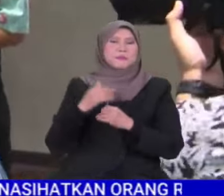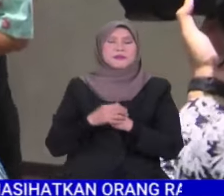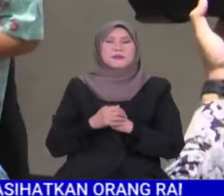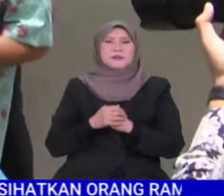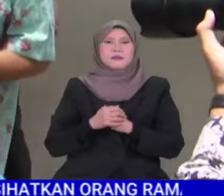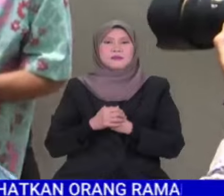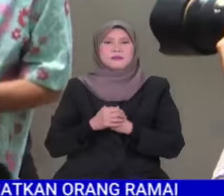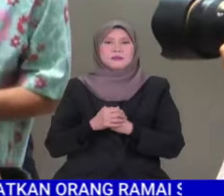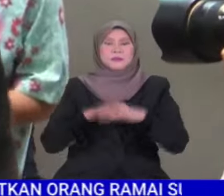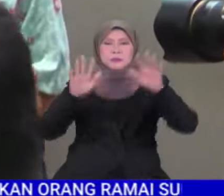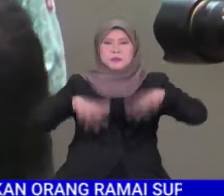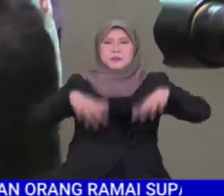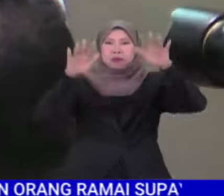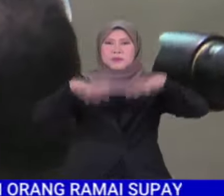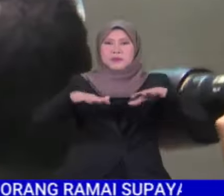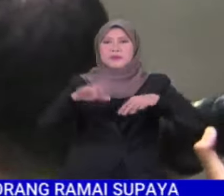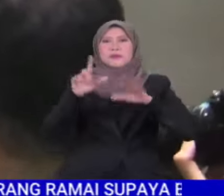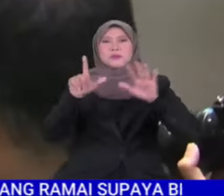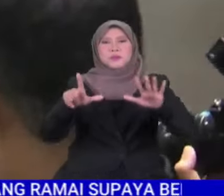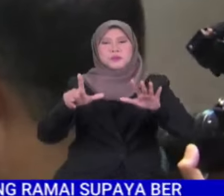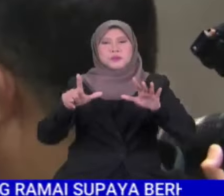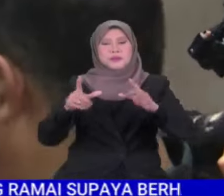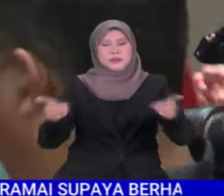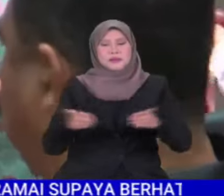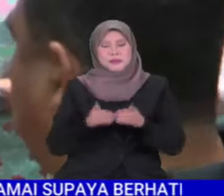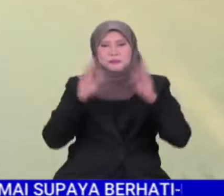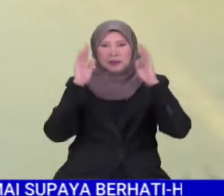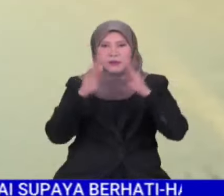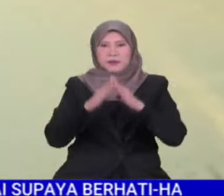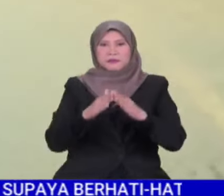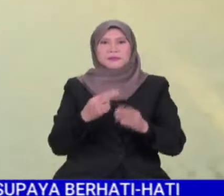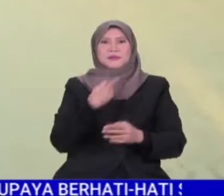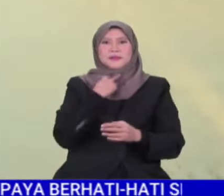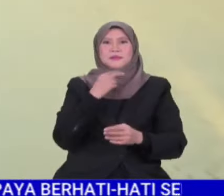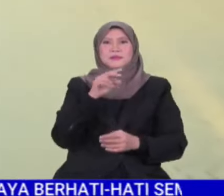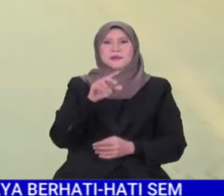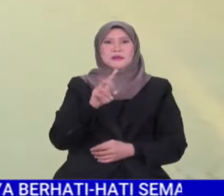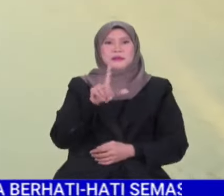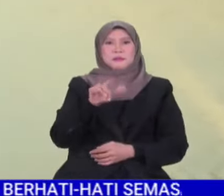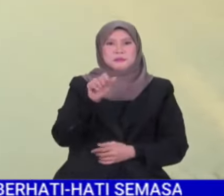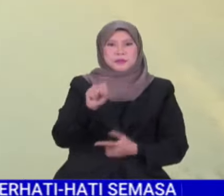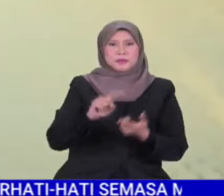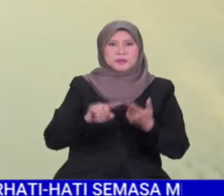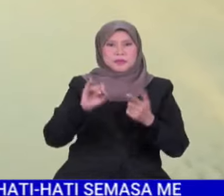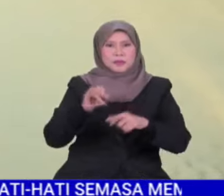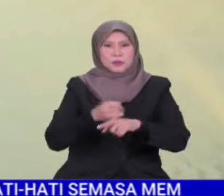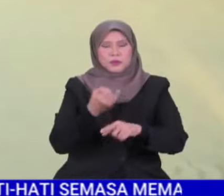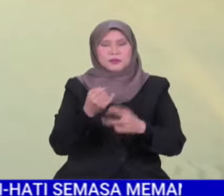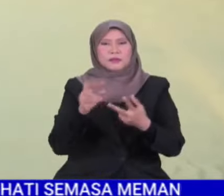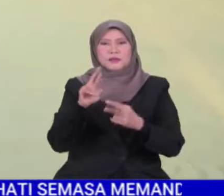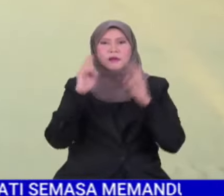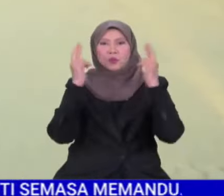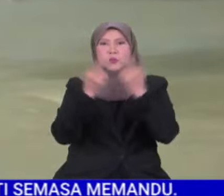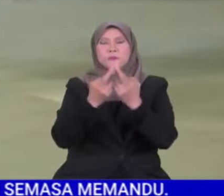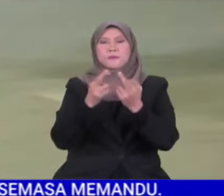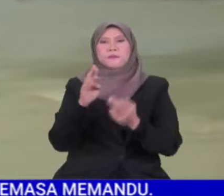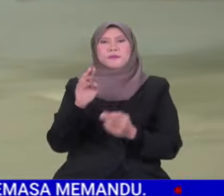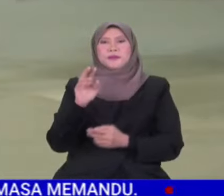timur laut baru-baru ini, 7 daerah di Pahang terjejas dengan banjir iaitu Lipis, Jerantut, Raub, Temerloh,